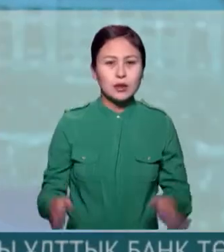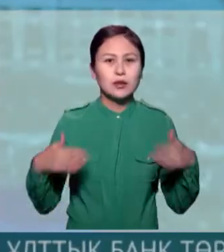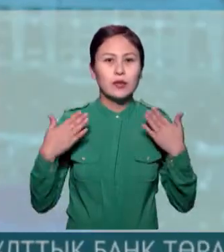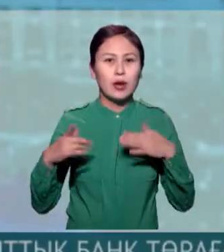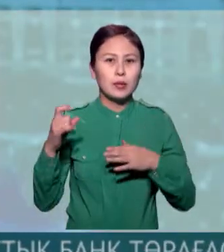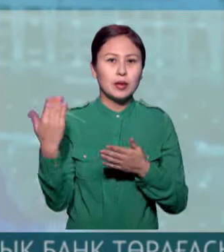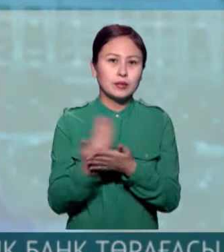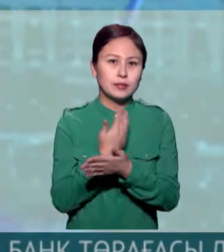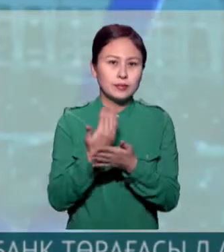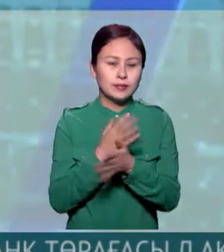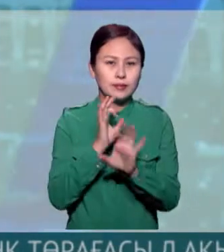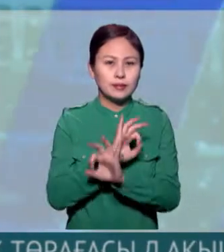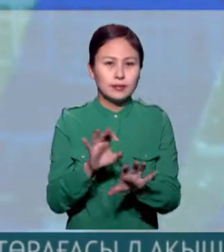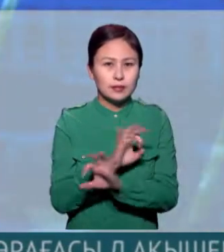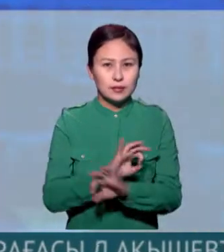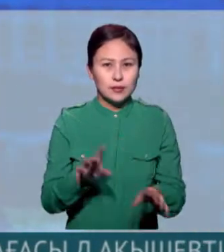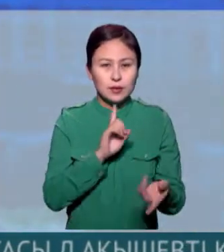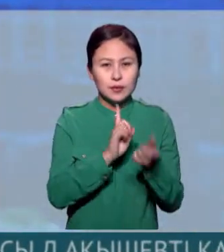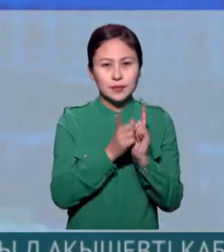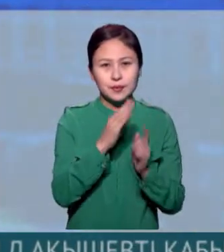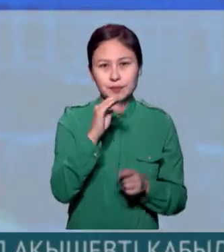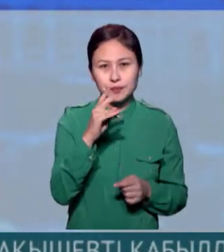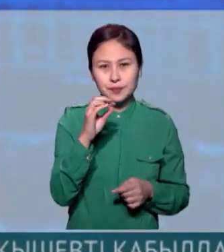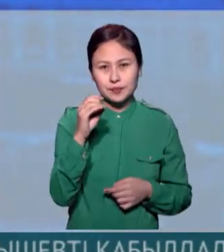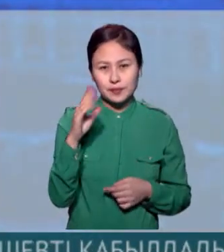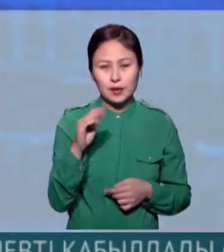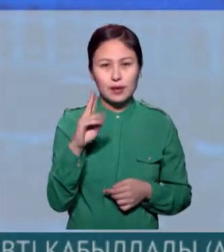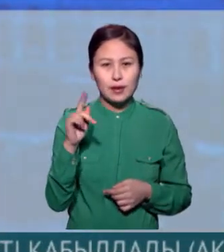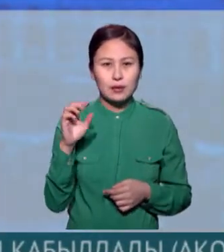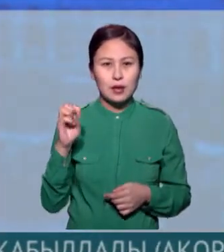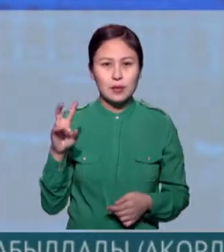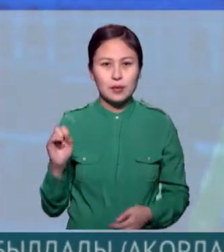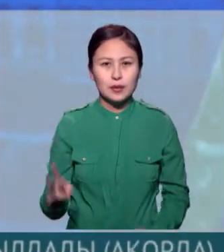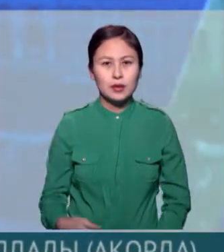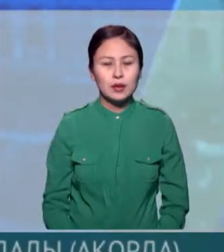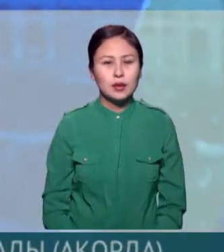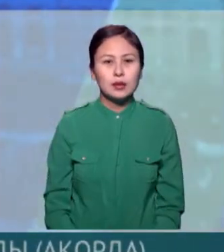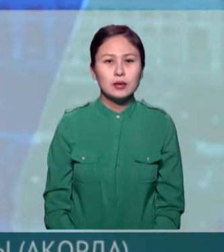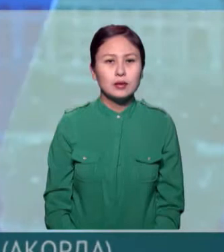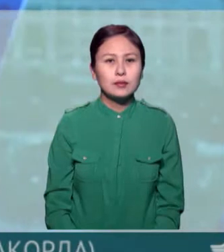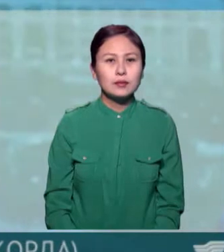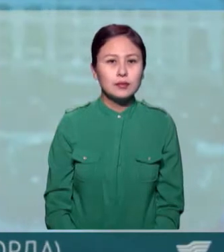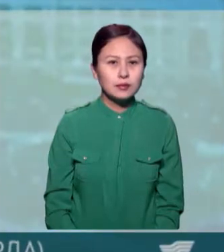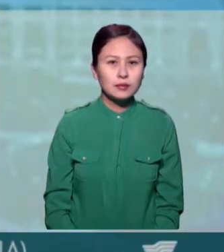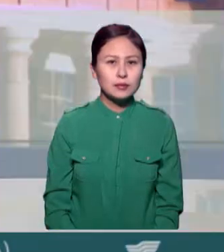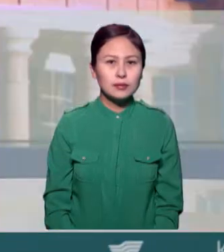Ассалаумағалейкум. Хабар арнасының тікелей эфирінде кешкі жаңалықтар студияда сурдоудармашы Жанбота Сәрсенбаева және мен Талғат Алман.